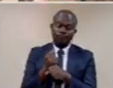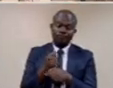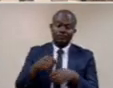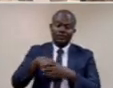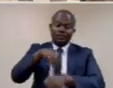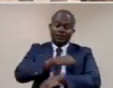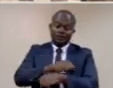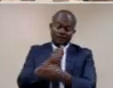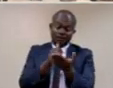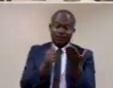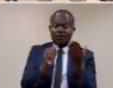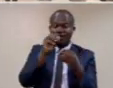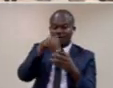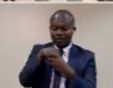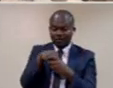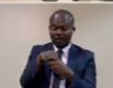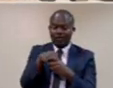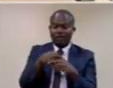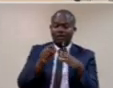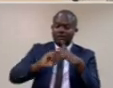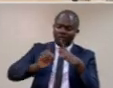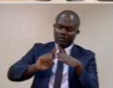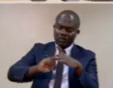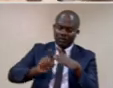umashuri nababwiye niho hari hari impunzi